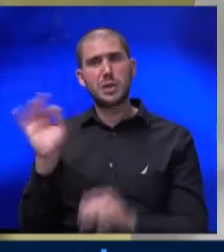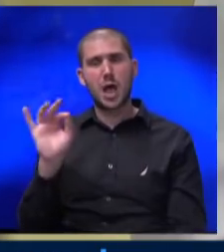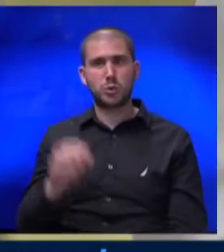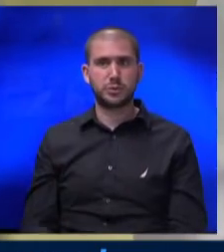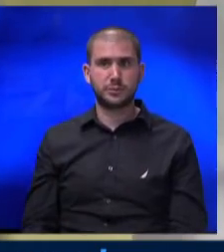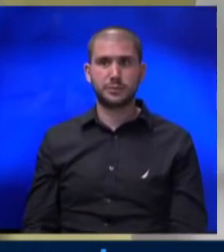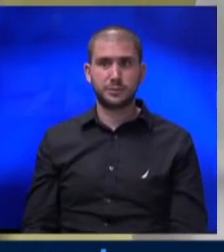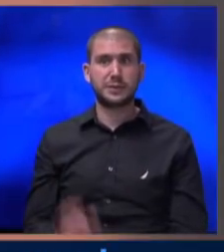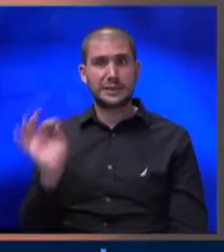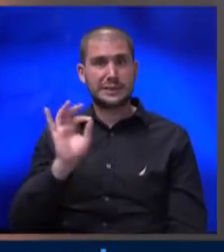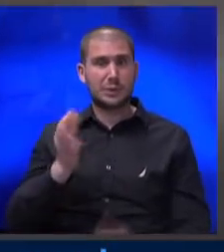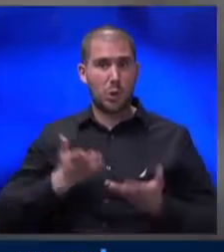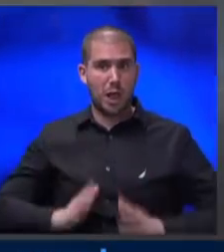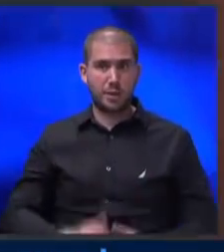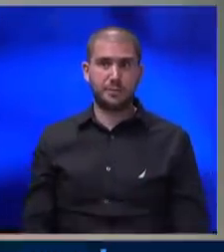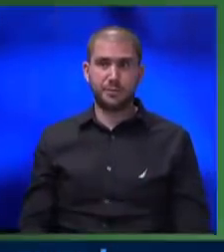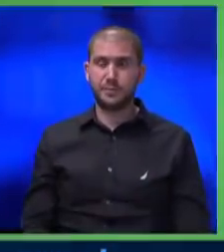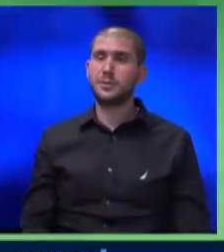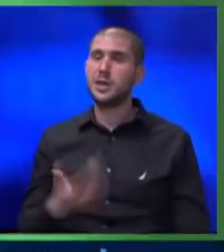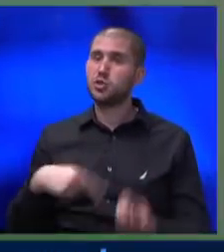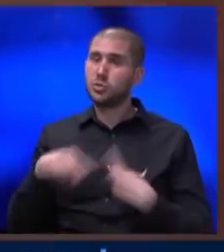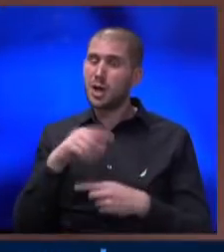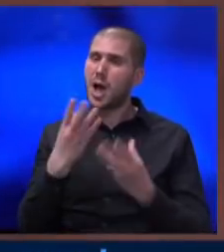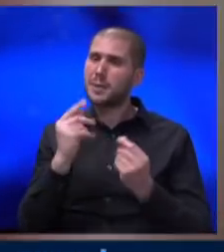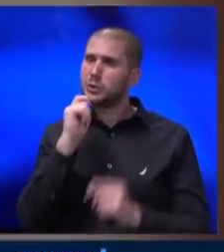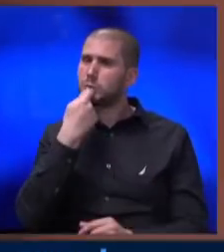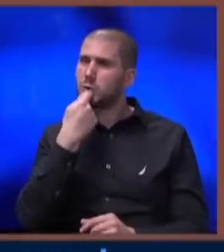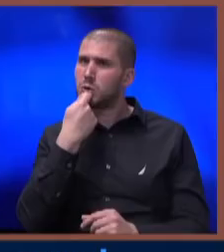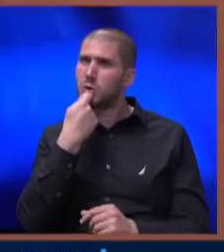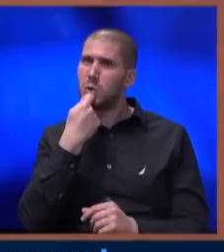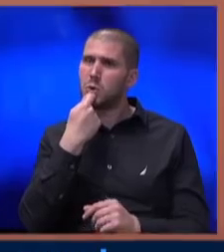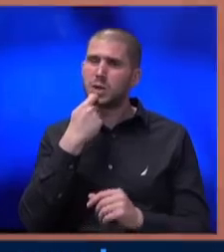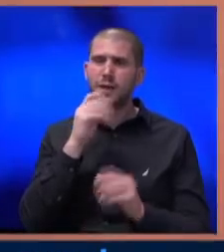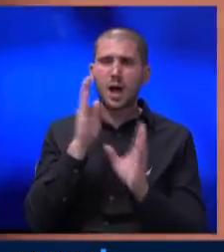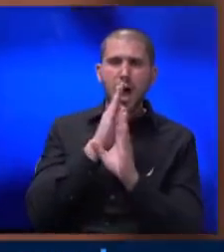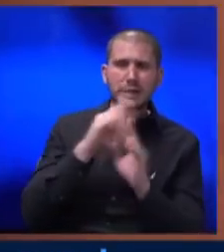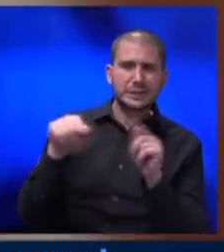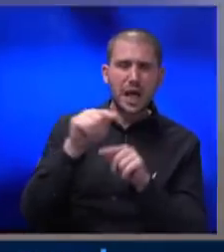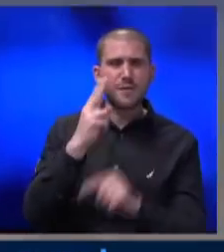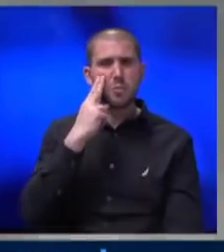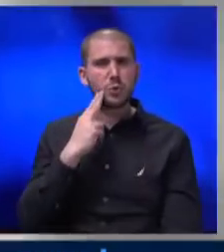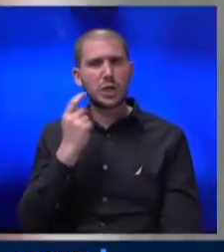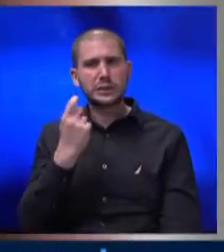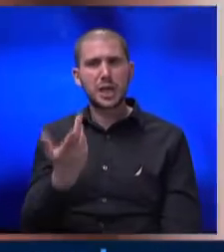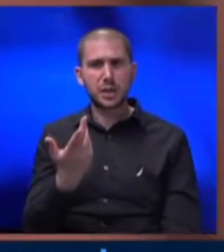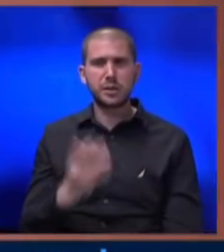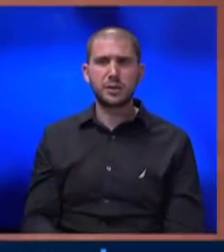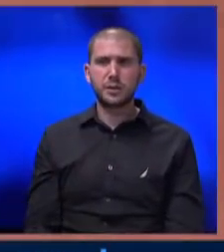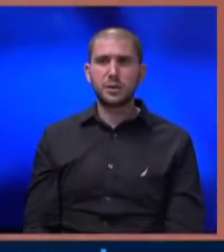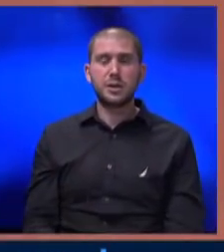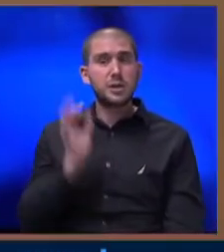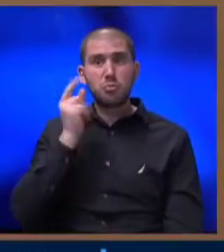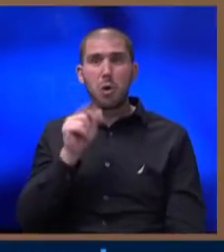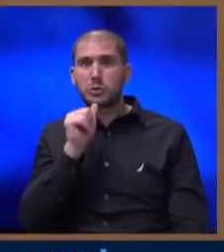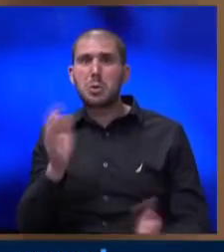כ-8% לסיכוי לידת החי. יש סביב הדבר הזה המון סודיות וככה הסתרה ובושה אפילו. נשים לא